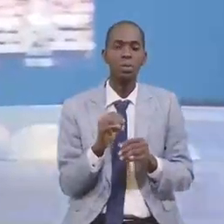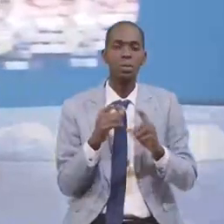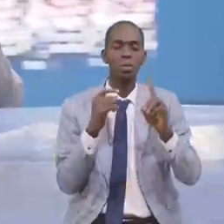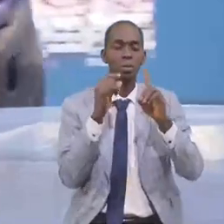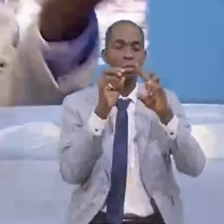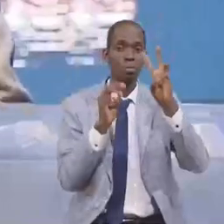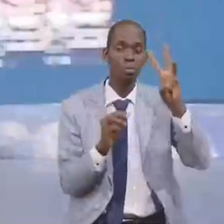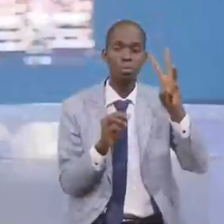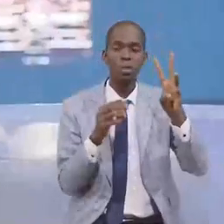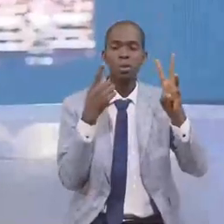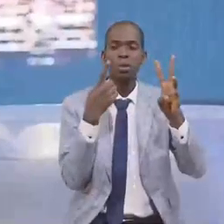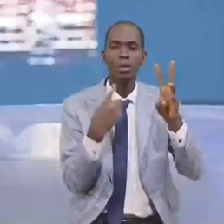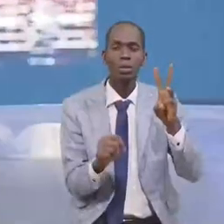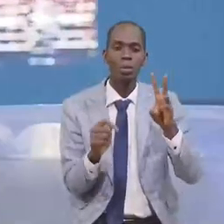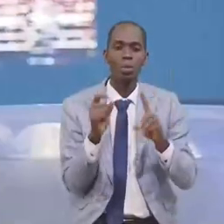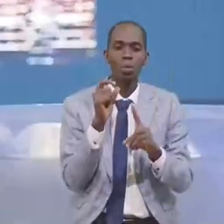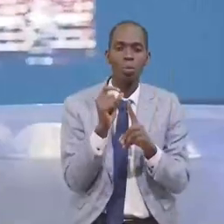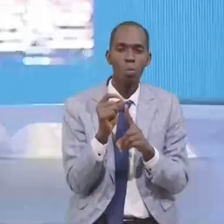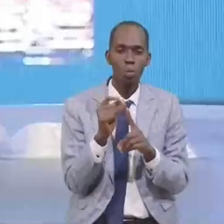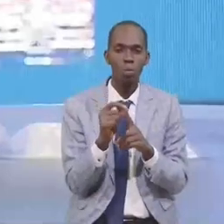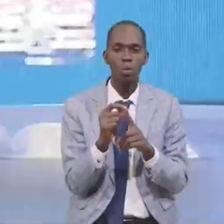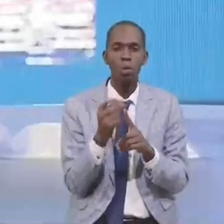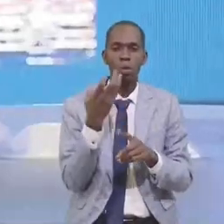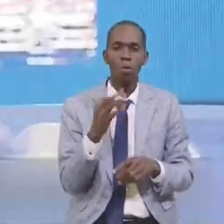Et donc, nous veillons sur les paroles de sa bouche.